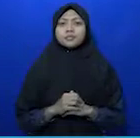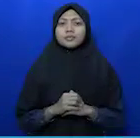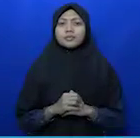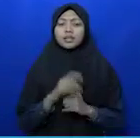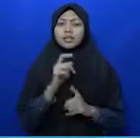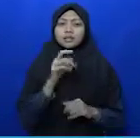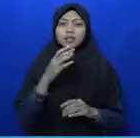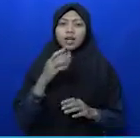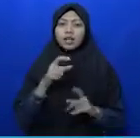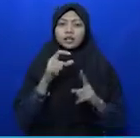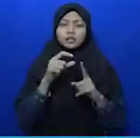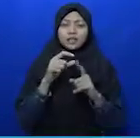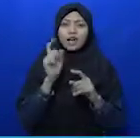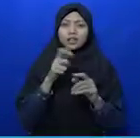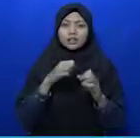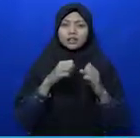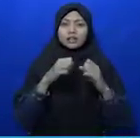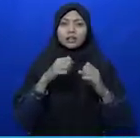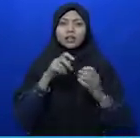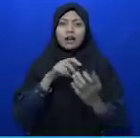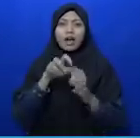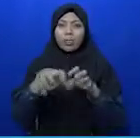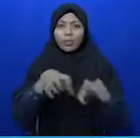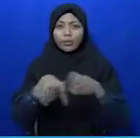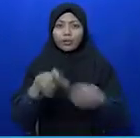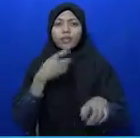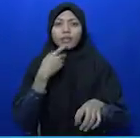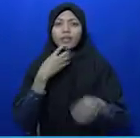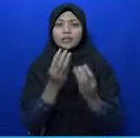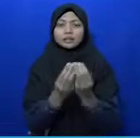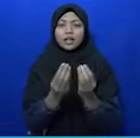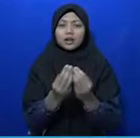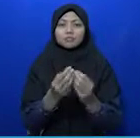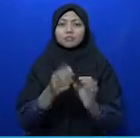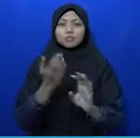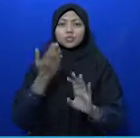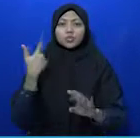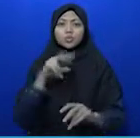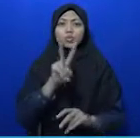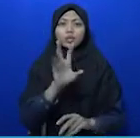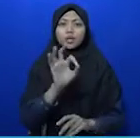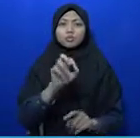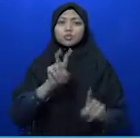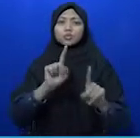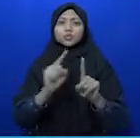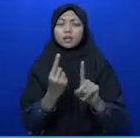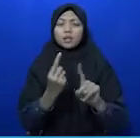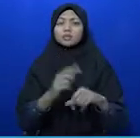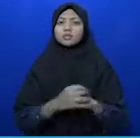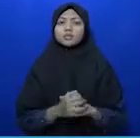2 itu sudah diatur tentang divestasi saham yang itu maksimal 2011 itu yang harus dicapai itu.